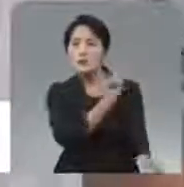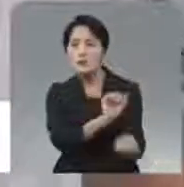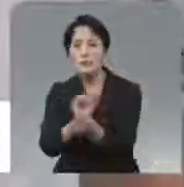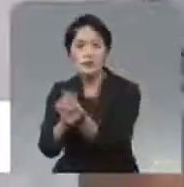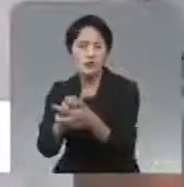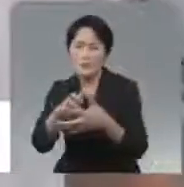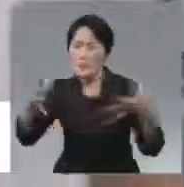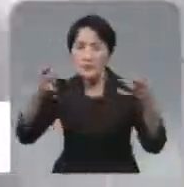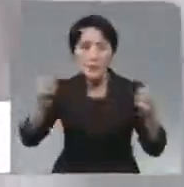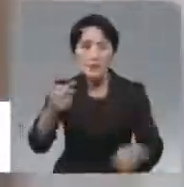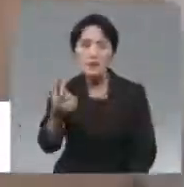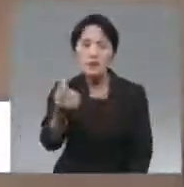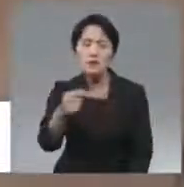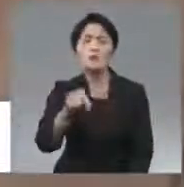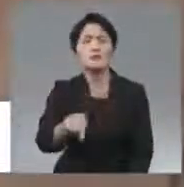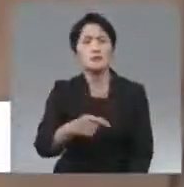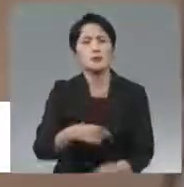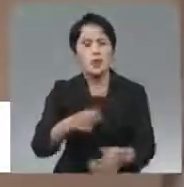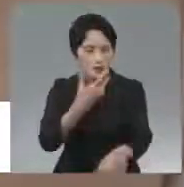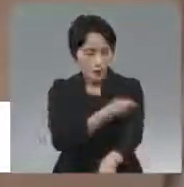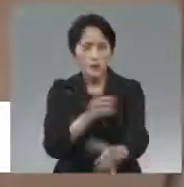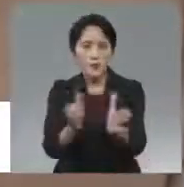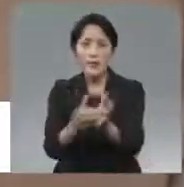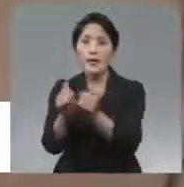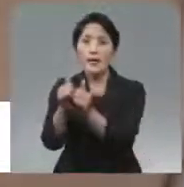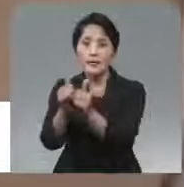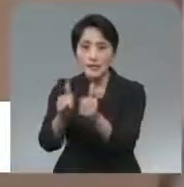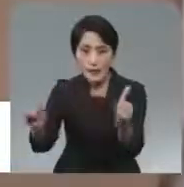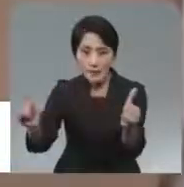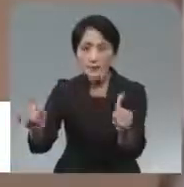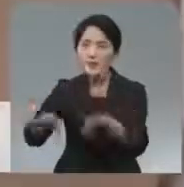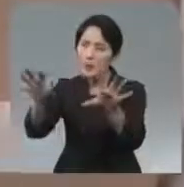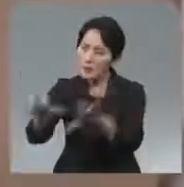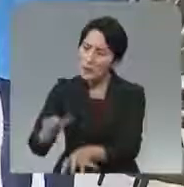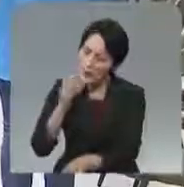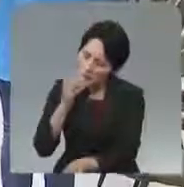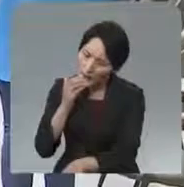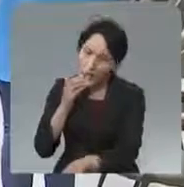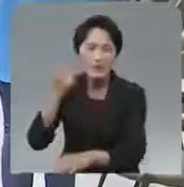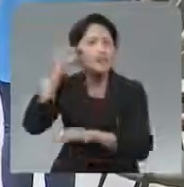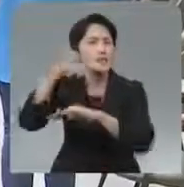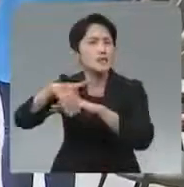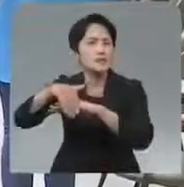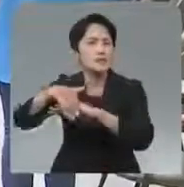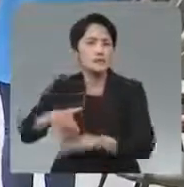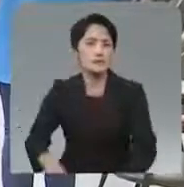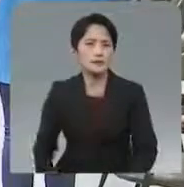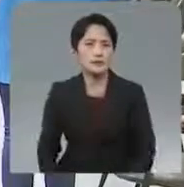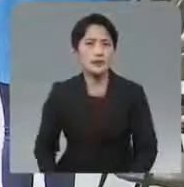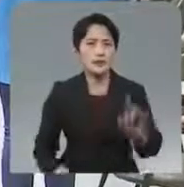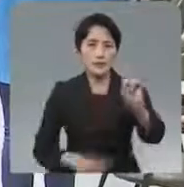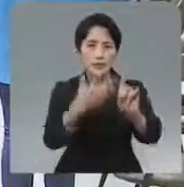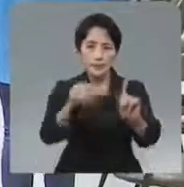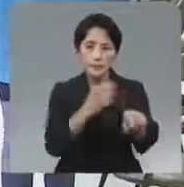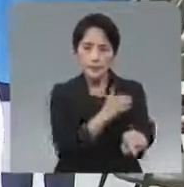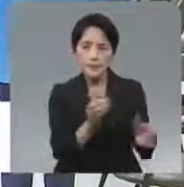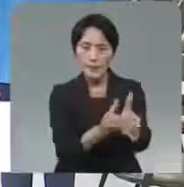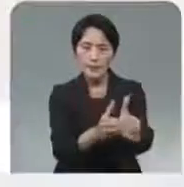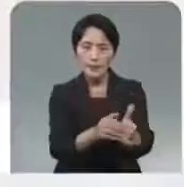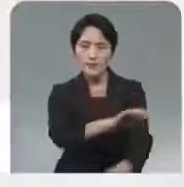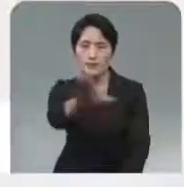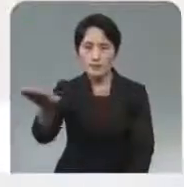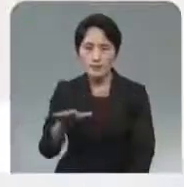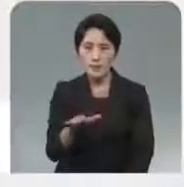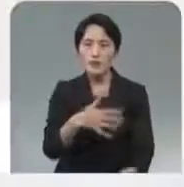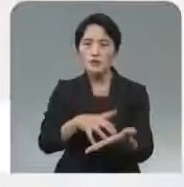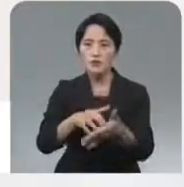élevé de cas confirmés elle envisage toutefois de desserrer l'étau uniquement au profit des citoyens vacciner pour ne plus revivre la nouvelle